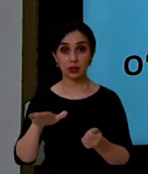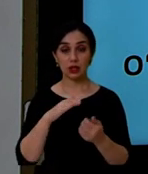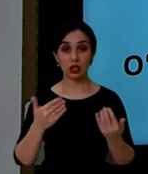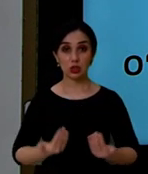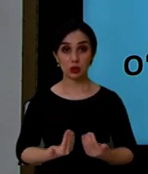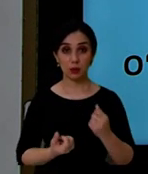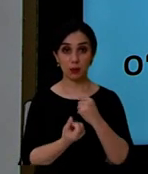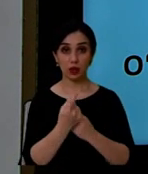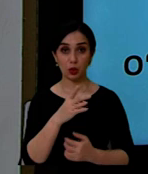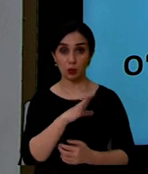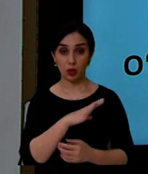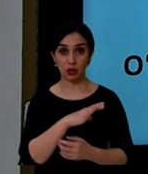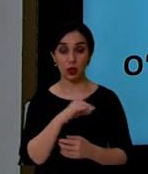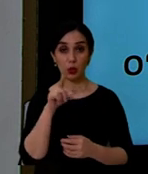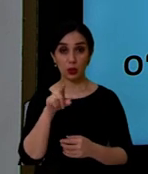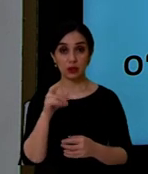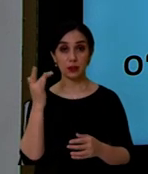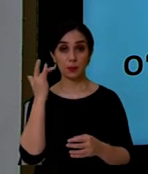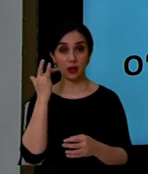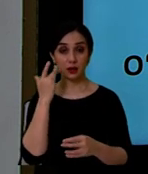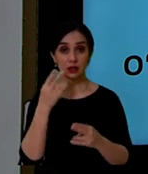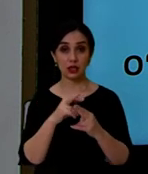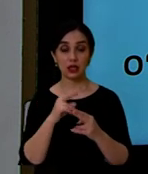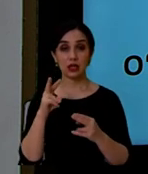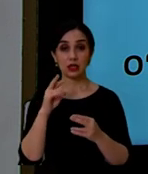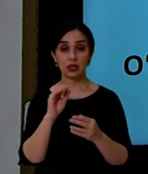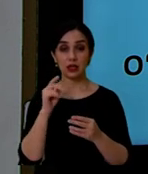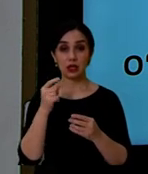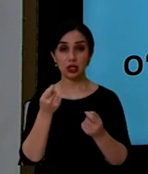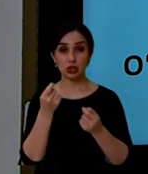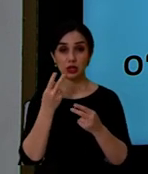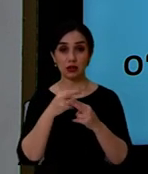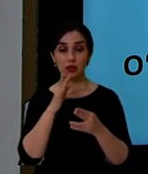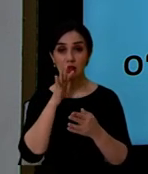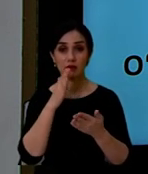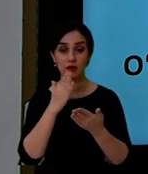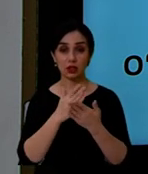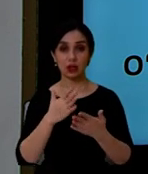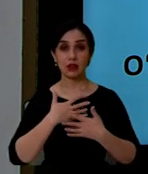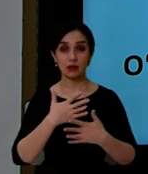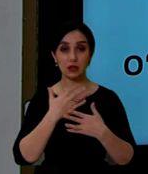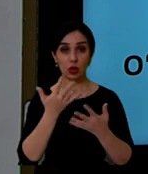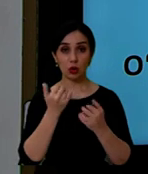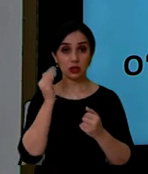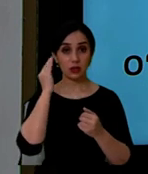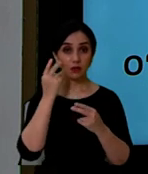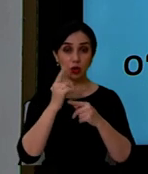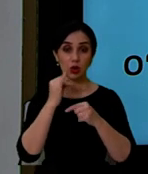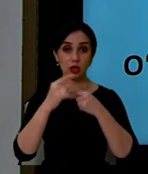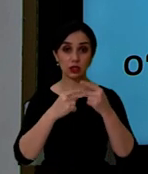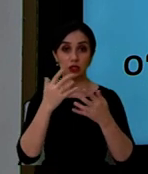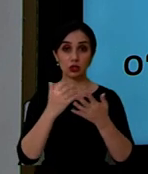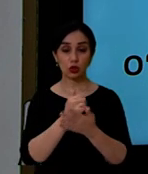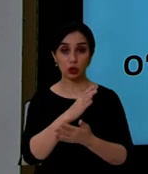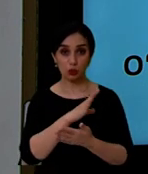yashovchilarda paydo bo'lgan. Bularda faqat lichinkalik davrida nafas olish jabralar orqali sodir